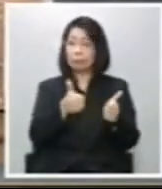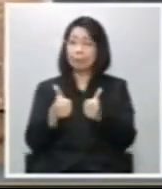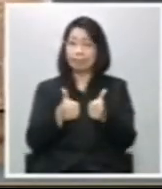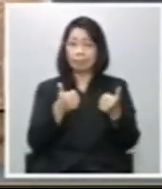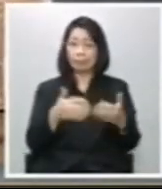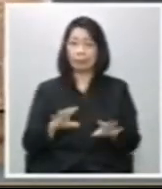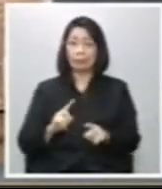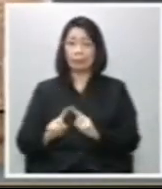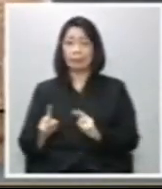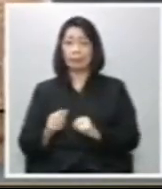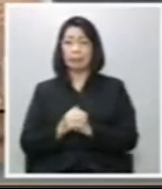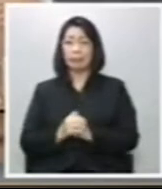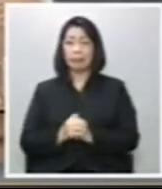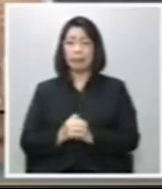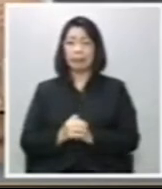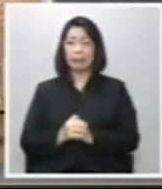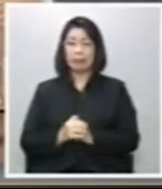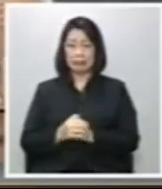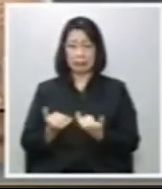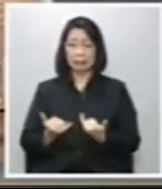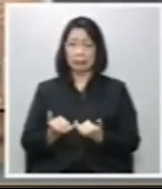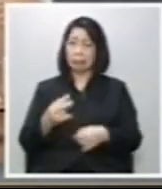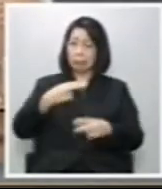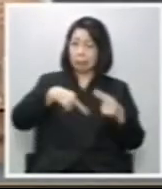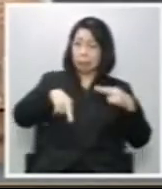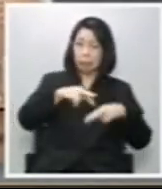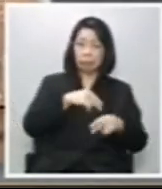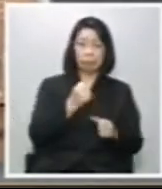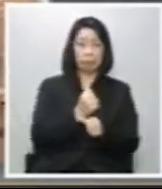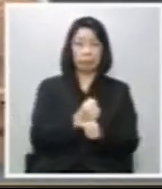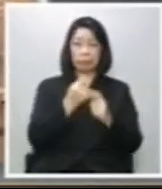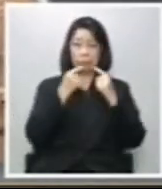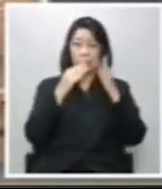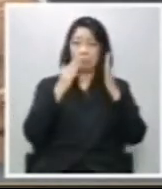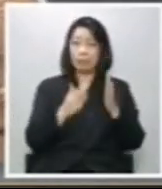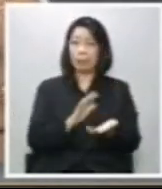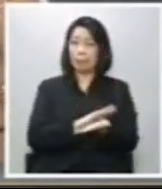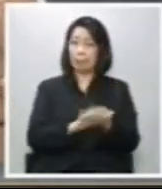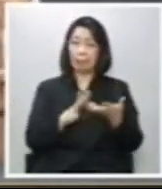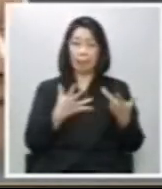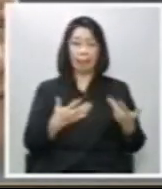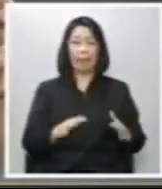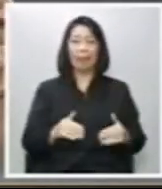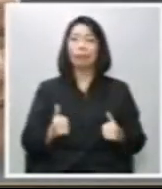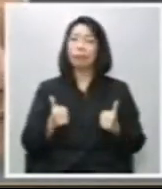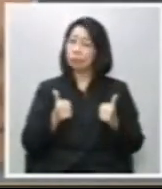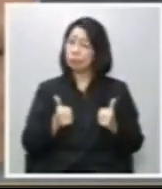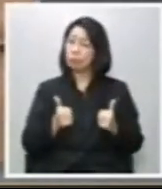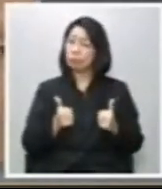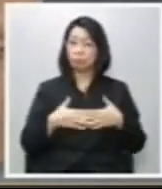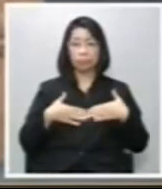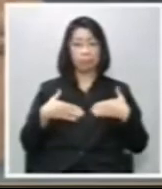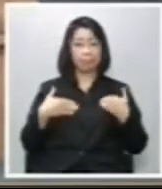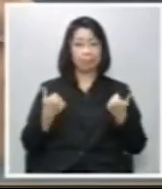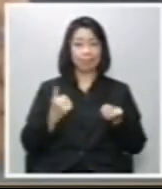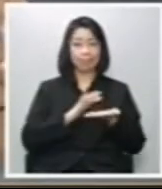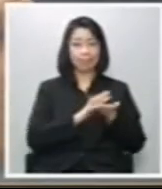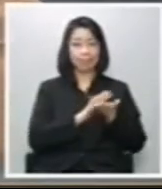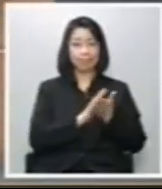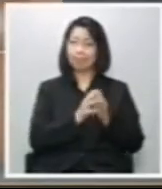ายน2513นี้ก็ได้คุ้มครองชาวเลไว้ด้วยฉันชีวิตของชาวเลของดิฉันเนี่ยก็อยู่บนเส้น